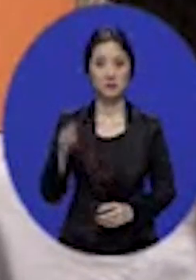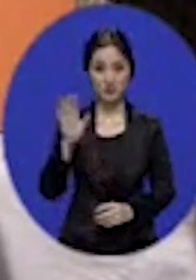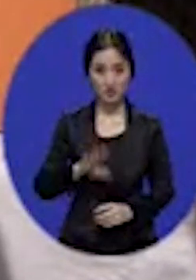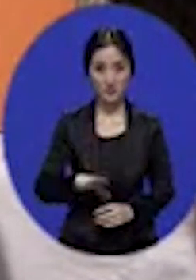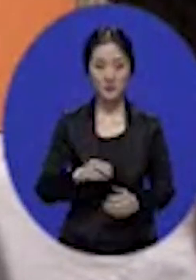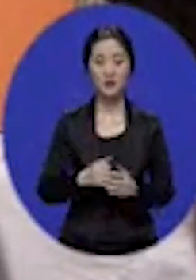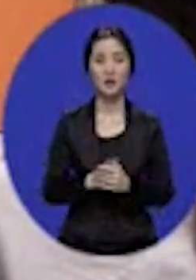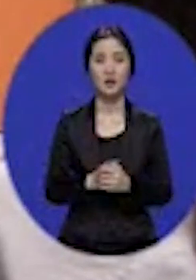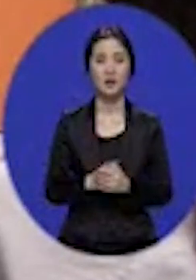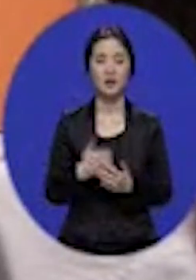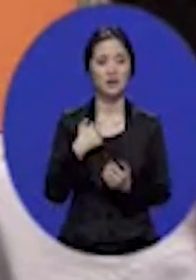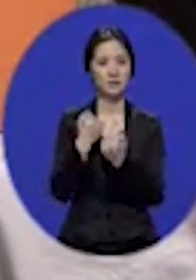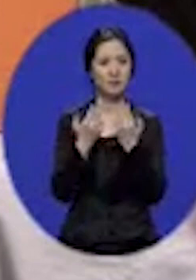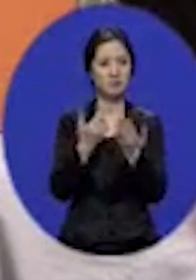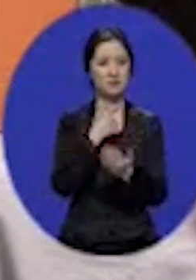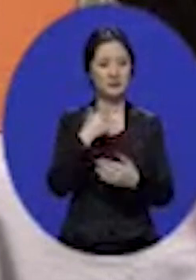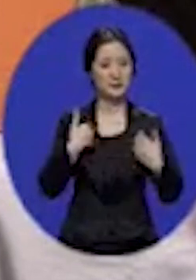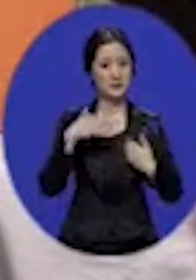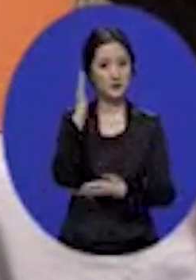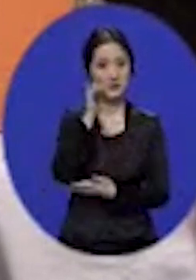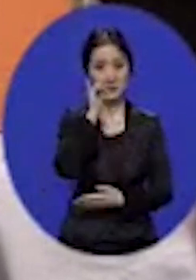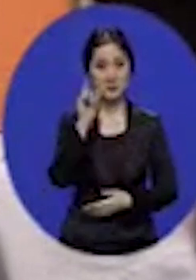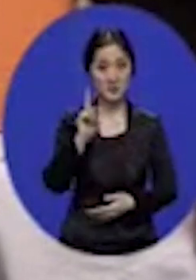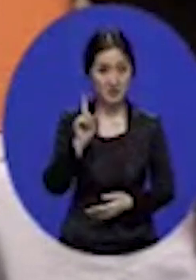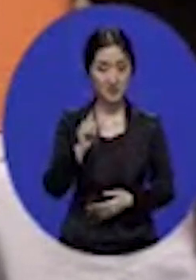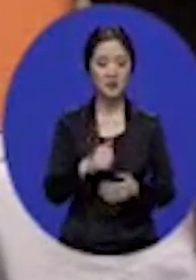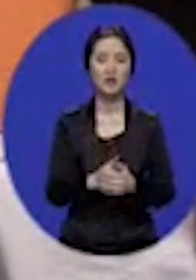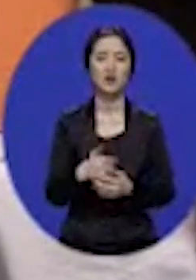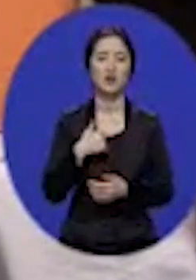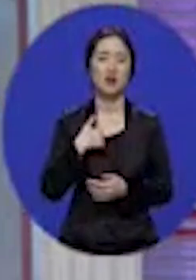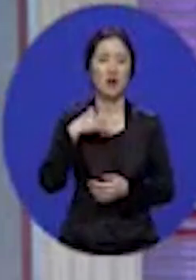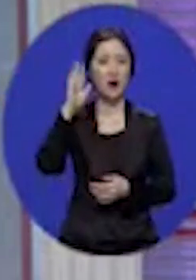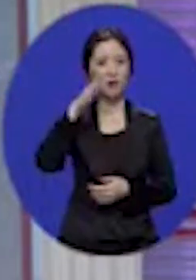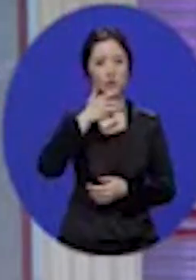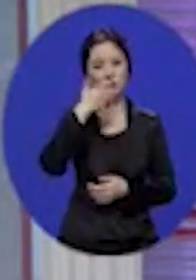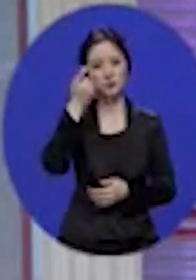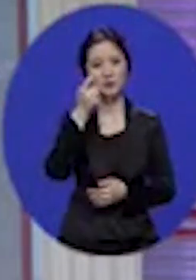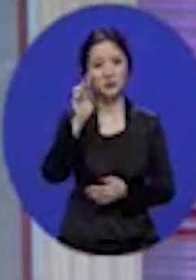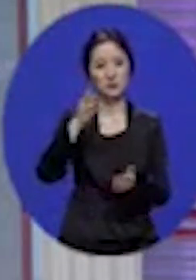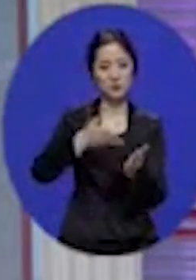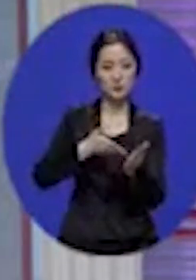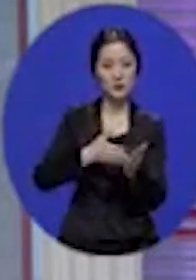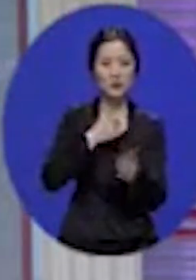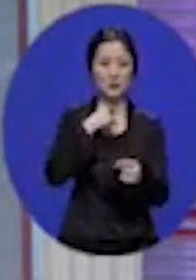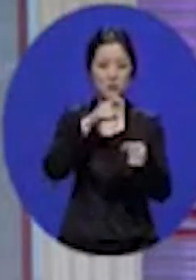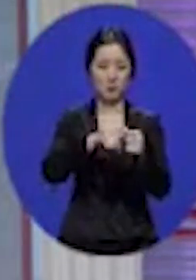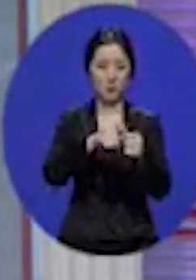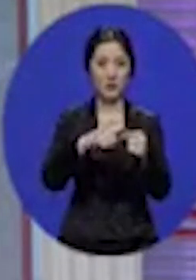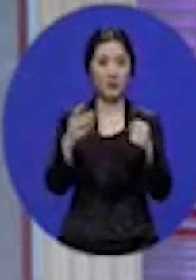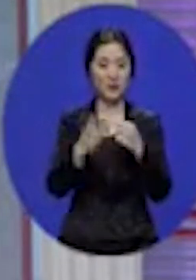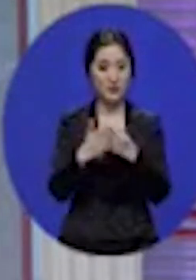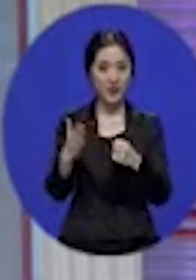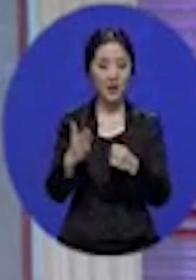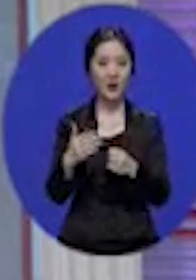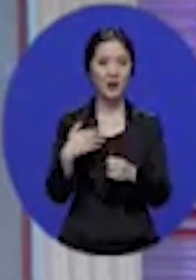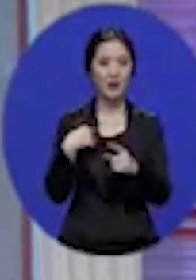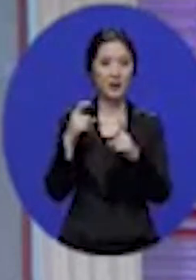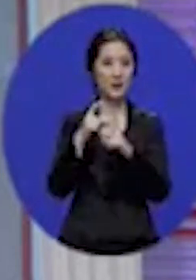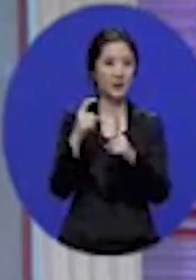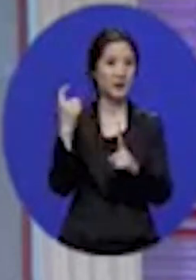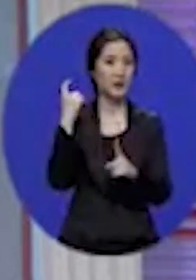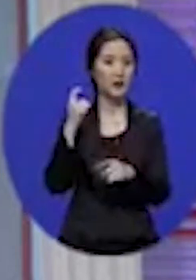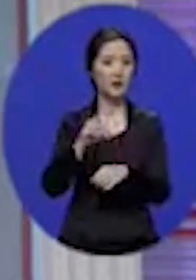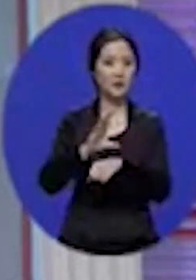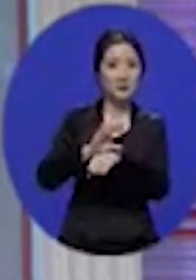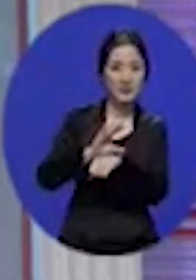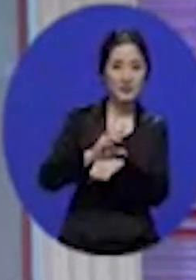하면 워낙에 제 꿈이 이제 목표가 아나운서였기 때문에 방송, 아나운서 이런 얘기만 들으면 그냥 뭐